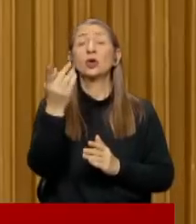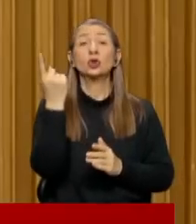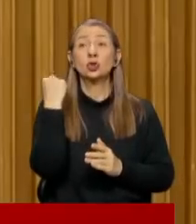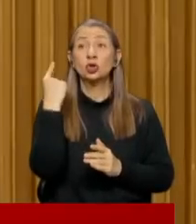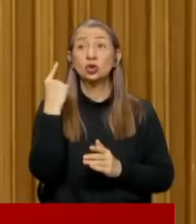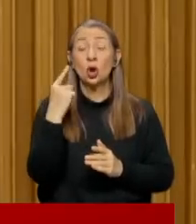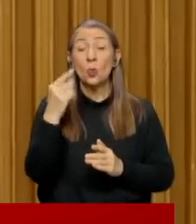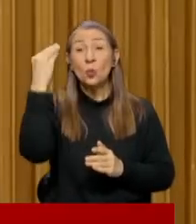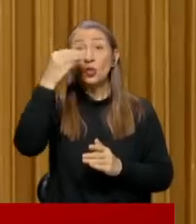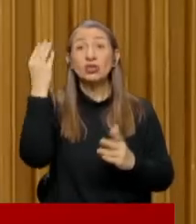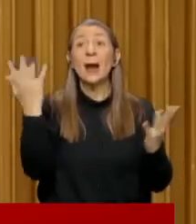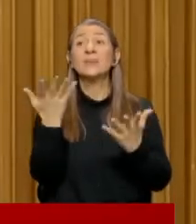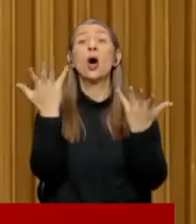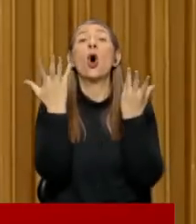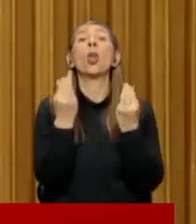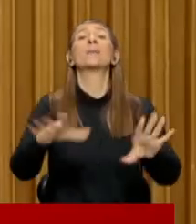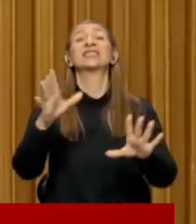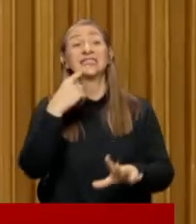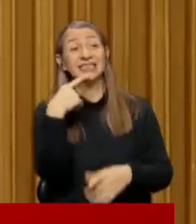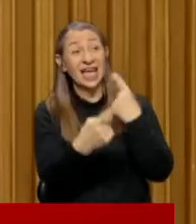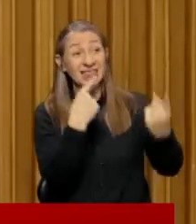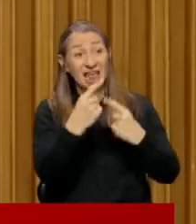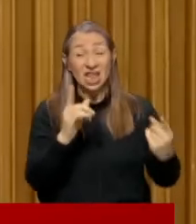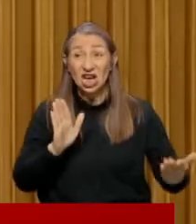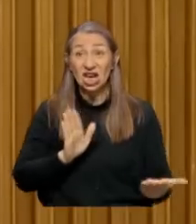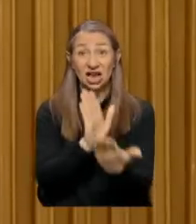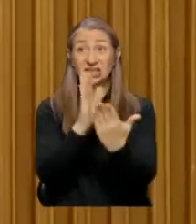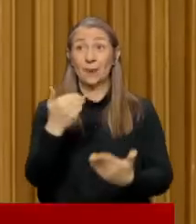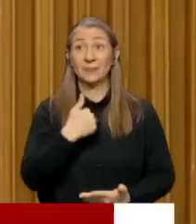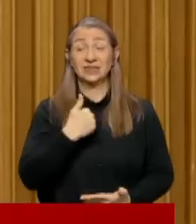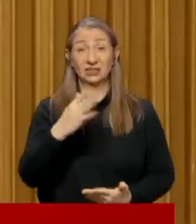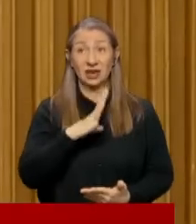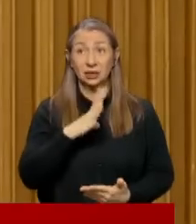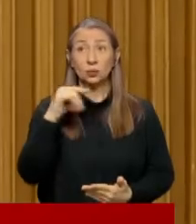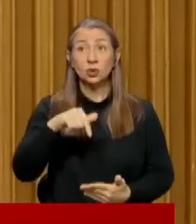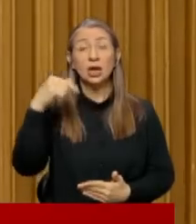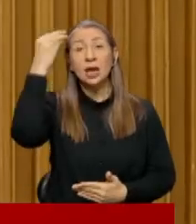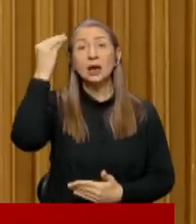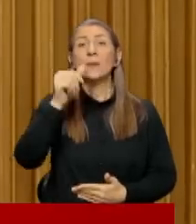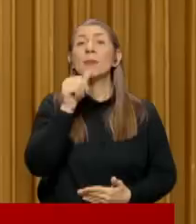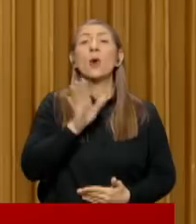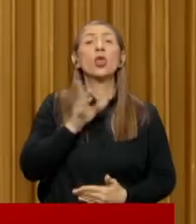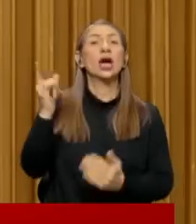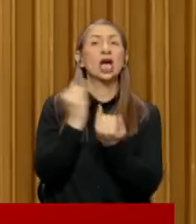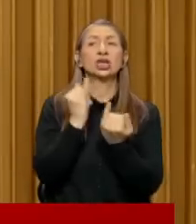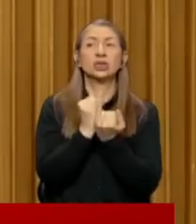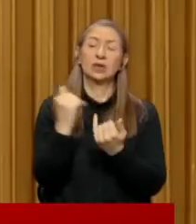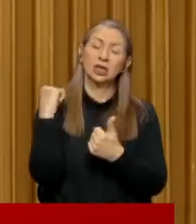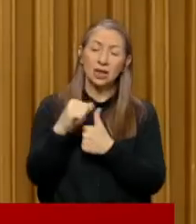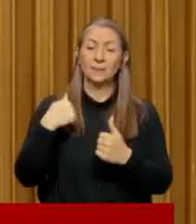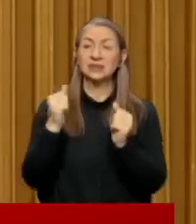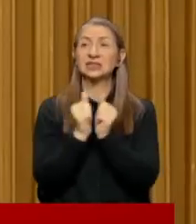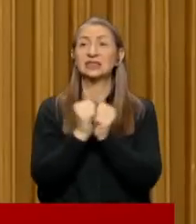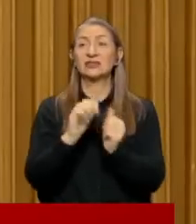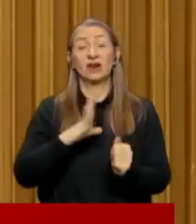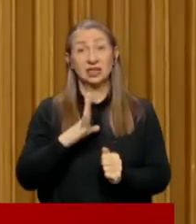Dün muhtar bile olamazsın diyenlerin karşısında biz vardık. Bugün de Ekrem kardeşimin yanında yine biz